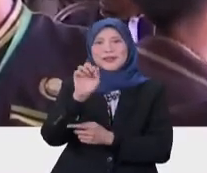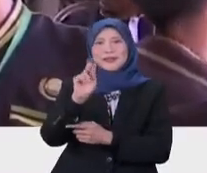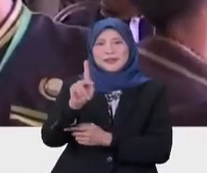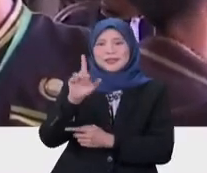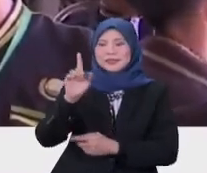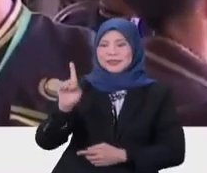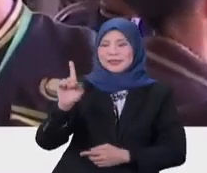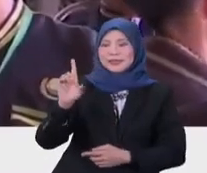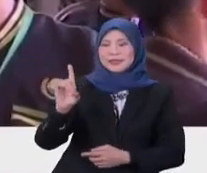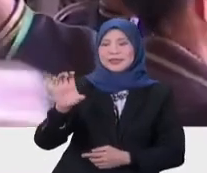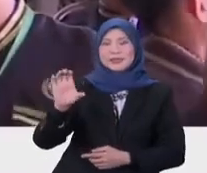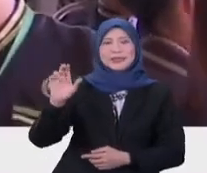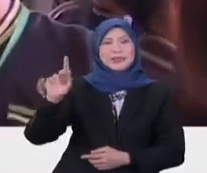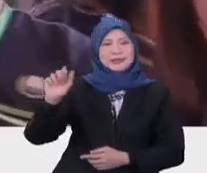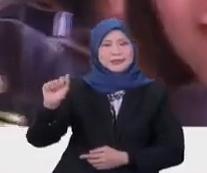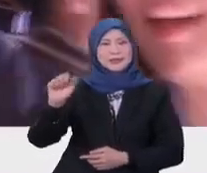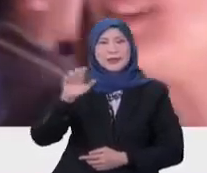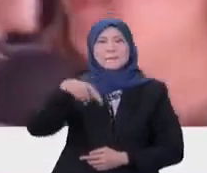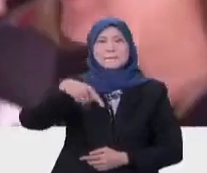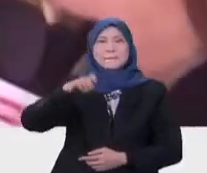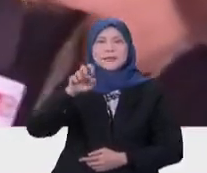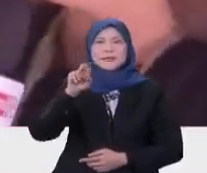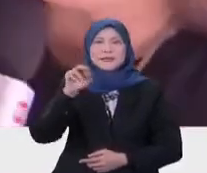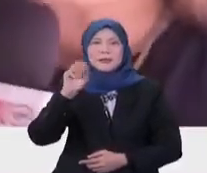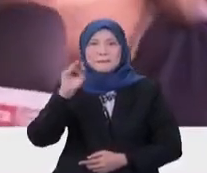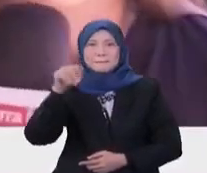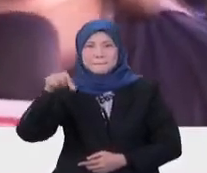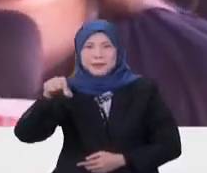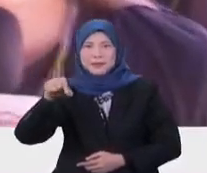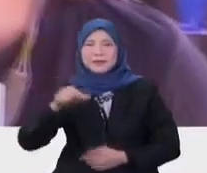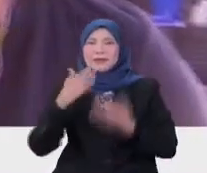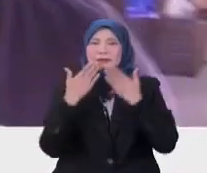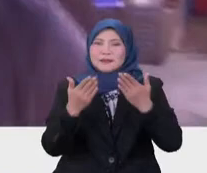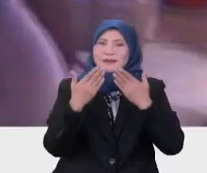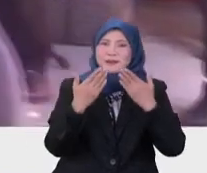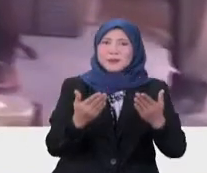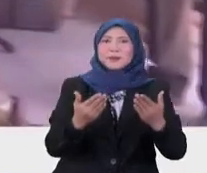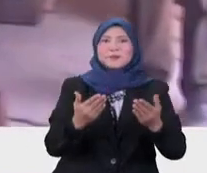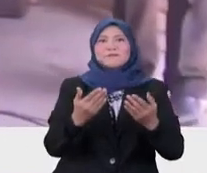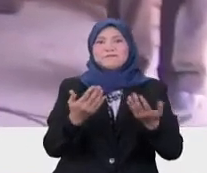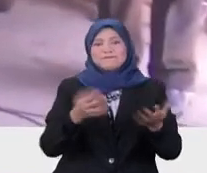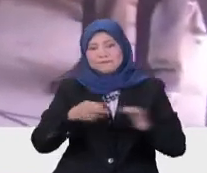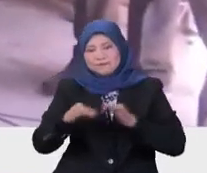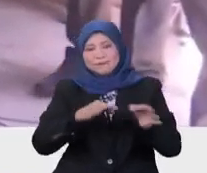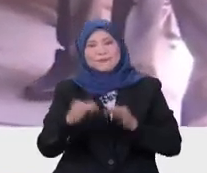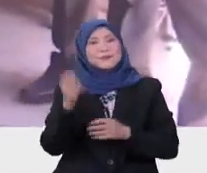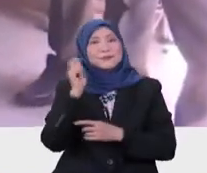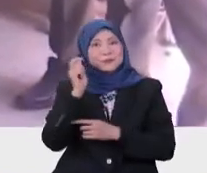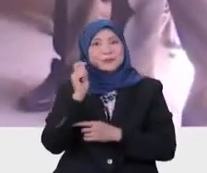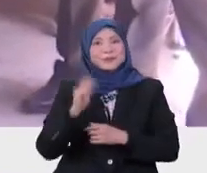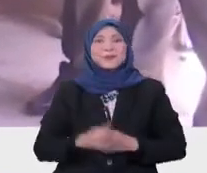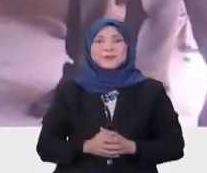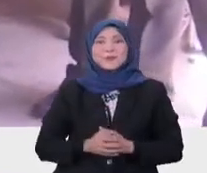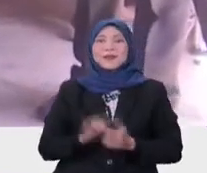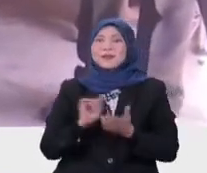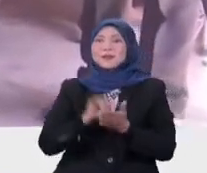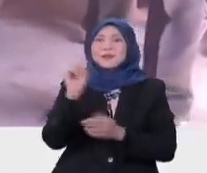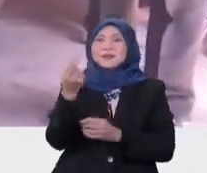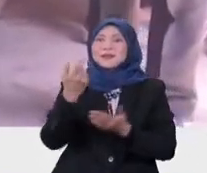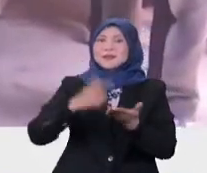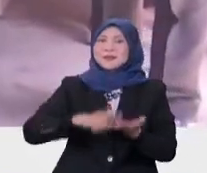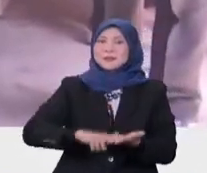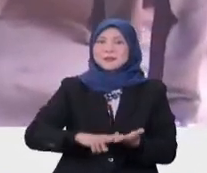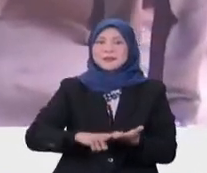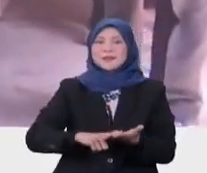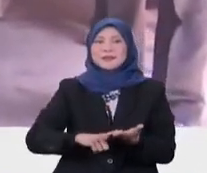KDC Nampang. Baik, terima kasih dengan perkongsian yang sudah diberikan oleh YB sebentar tadi. Kami kira itu sahaja laporan